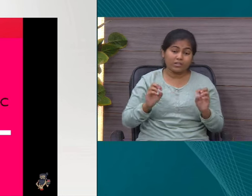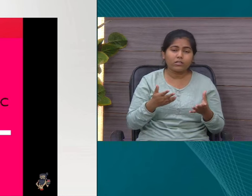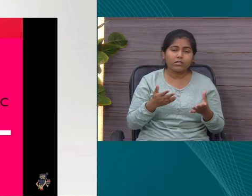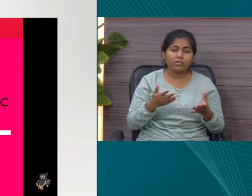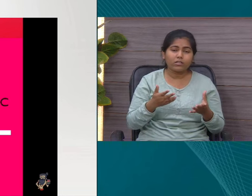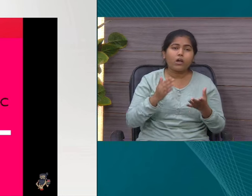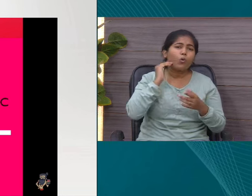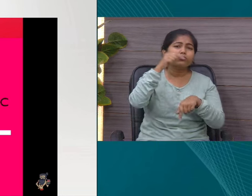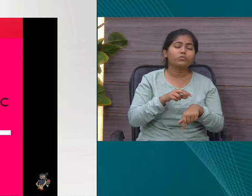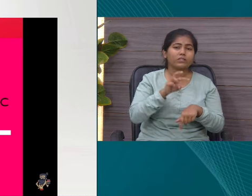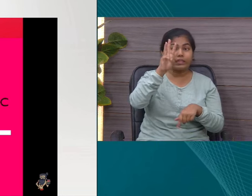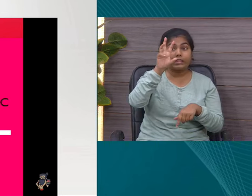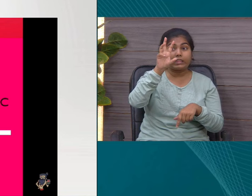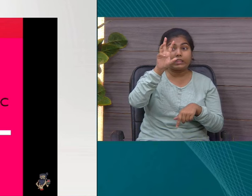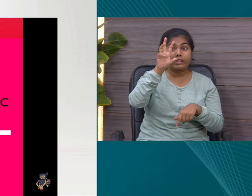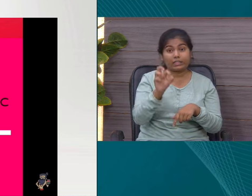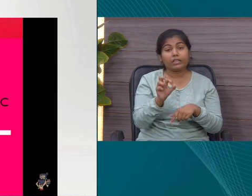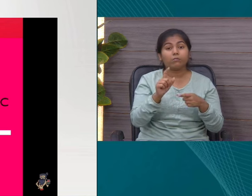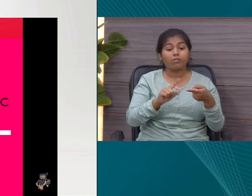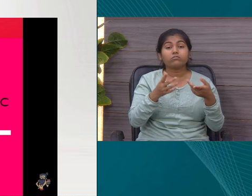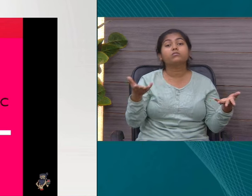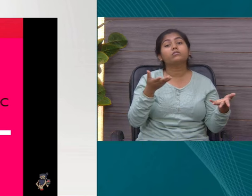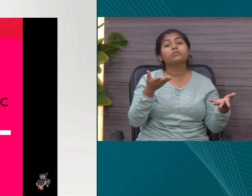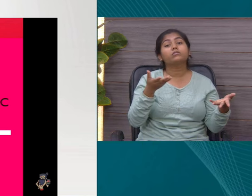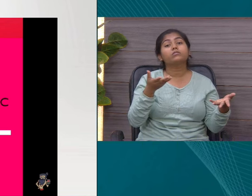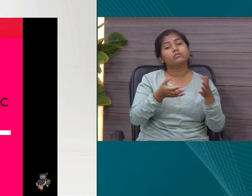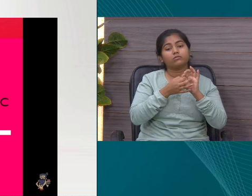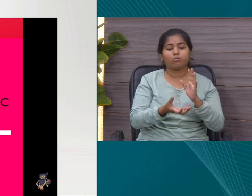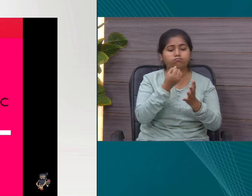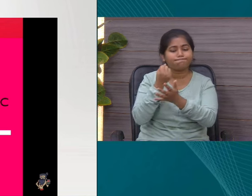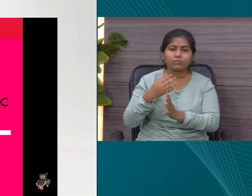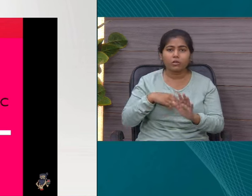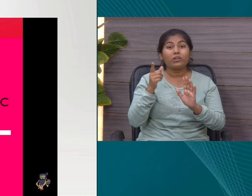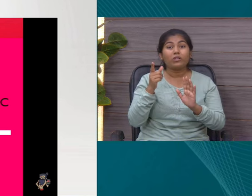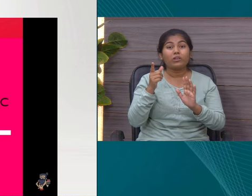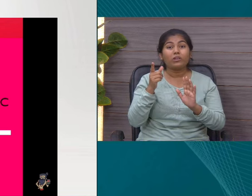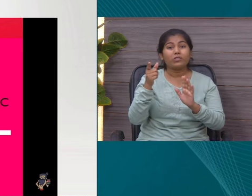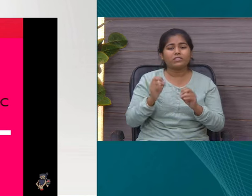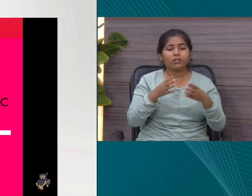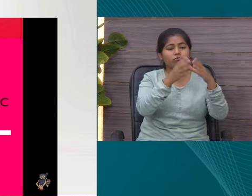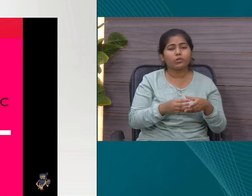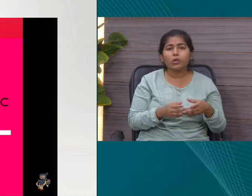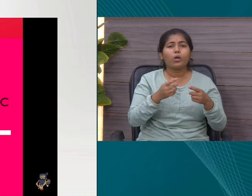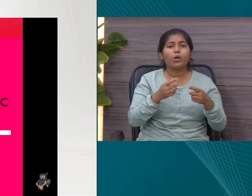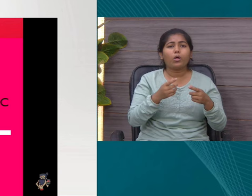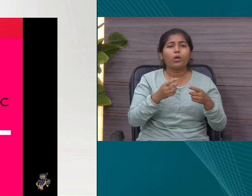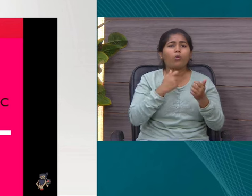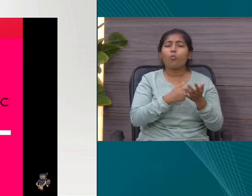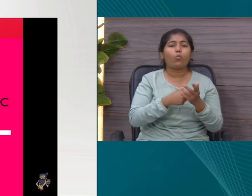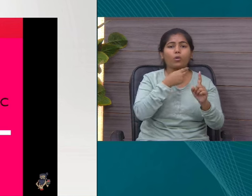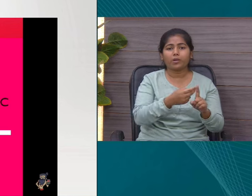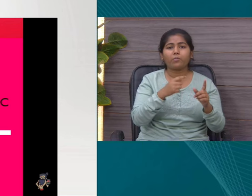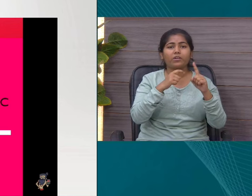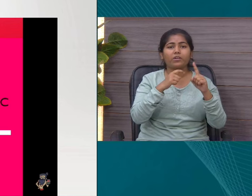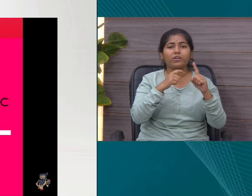30 एलिमेंट्स ही अभी डिस्कवर हुए थे तो उन्होंने शुरुआत की ग्रुपिंग की सबसे पहले और एक नियम दिया ट्रायड्स का इसकी डिटेल